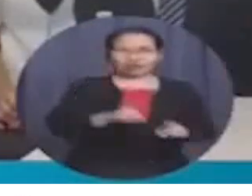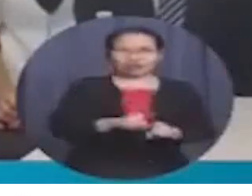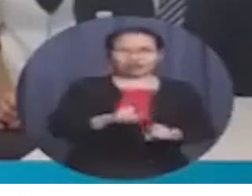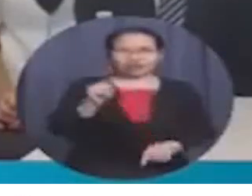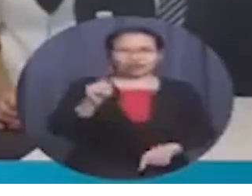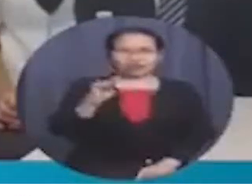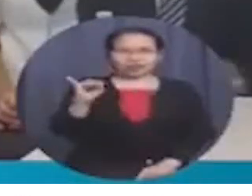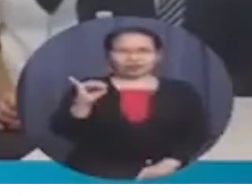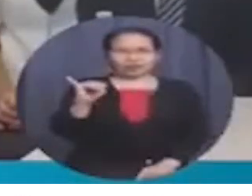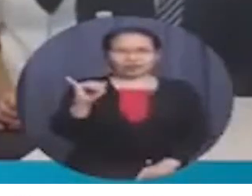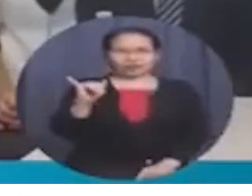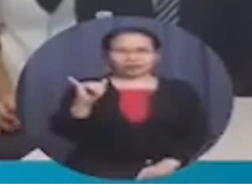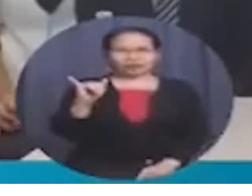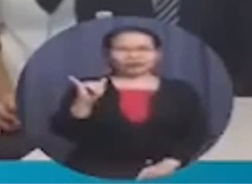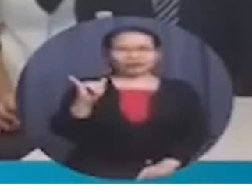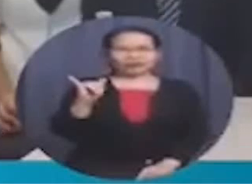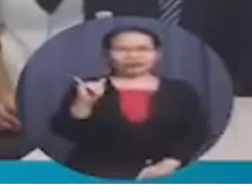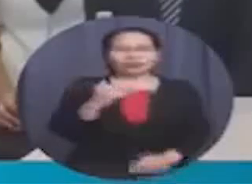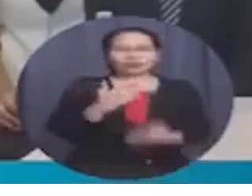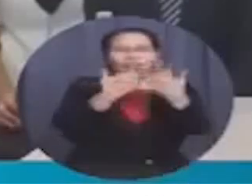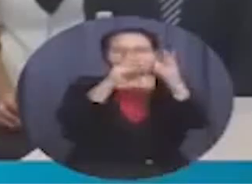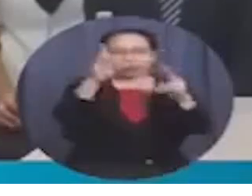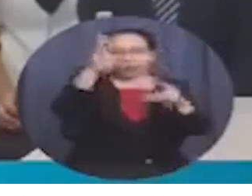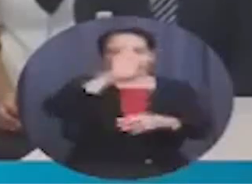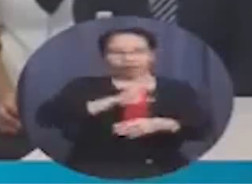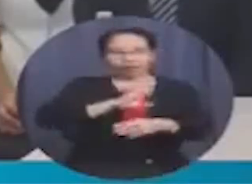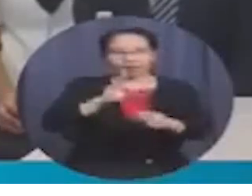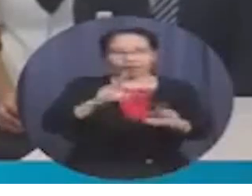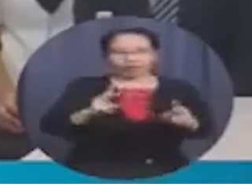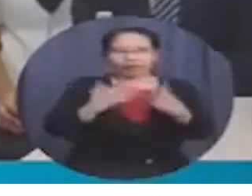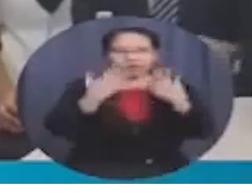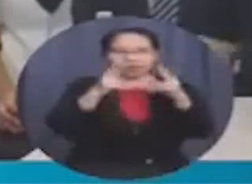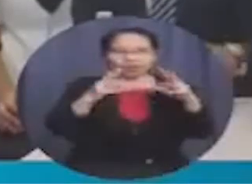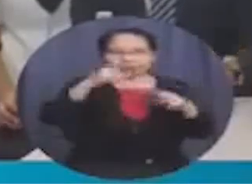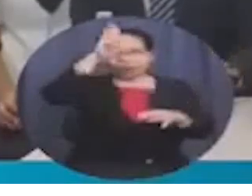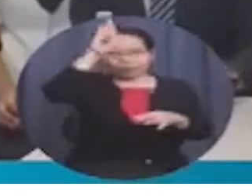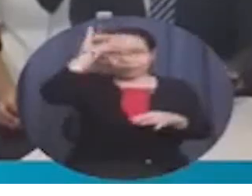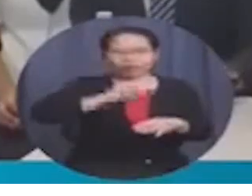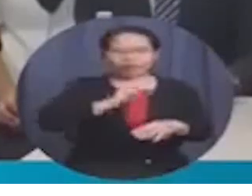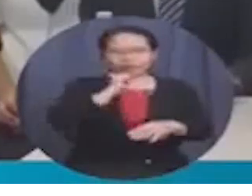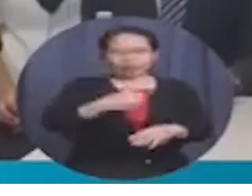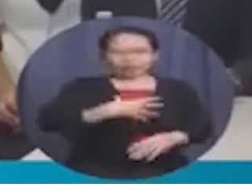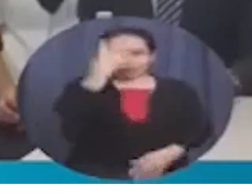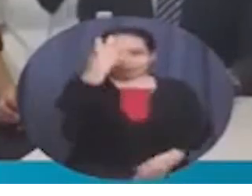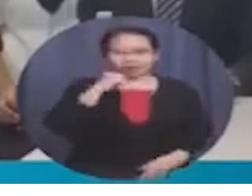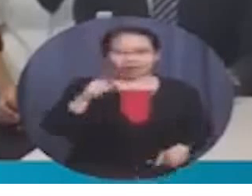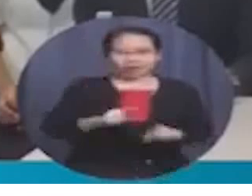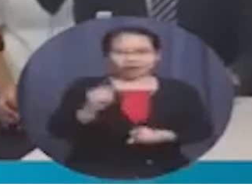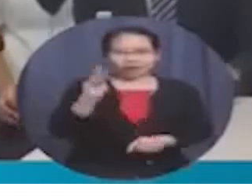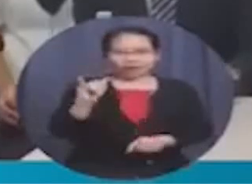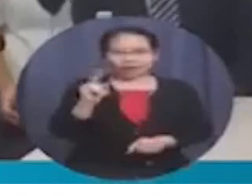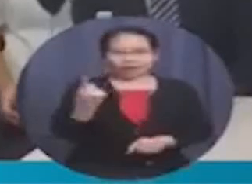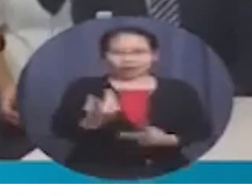Maraming maraming salamat po, Brother Eli. Huwag ka lang magagalit, ha? Gusto ko lang kasi diretso. Kasi